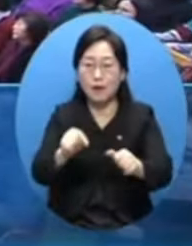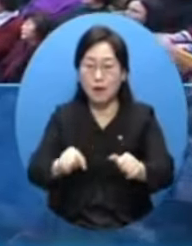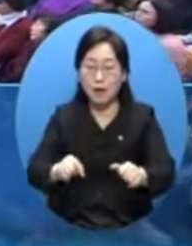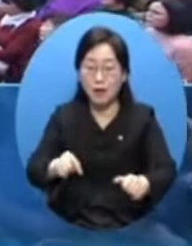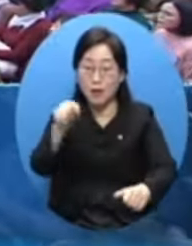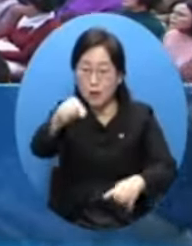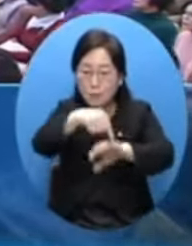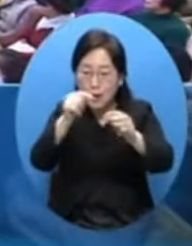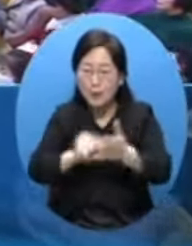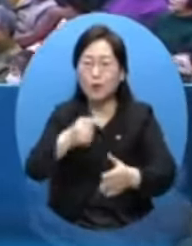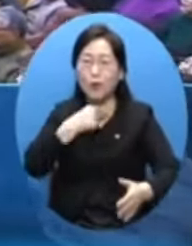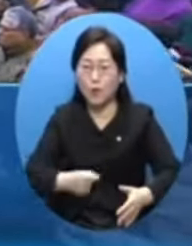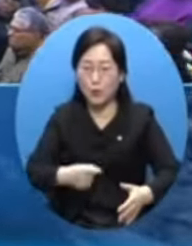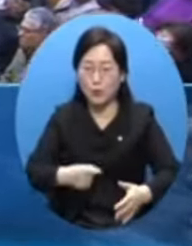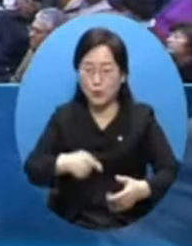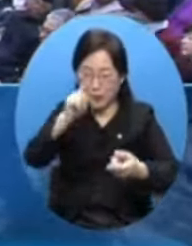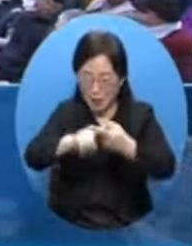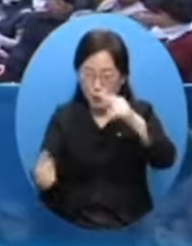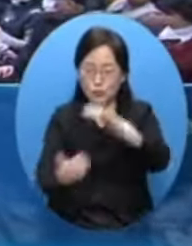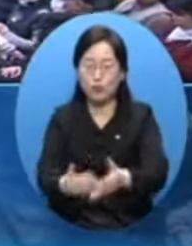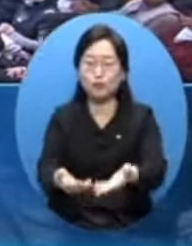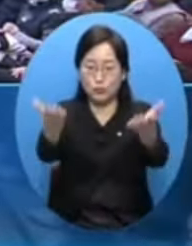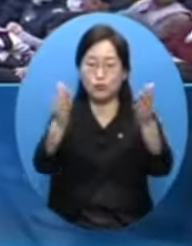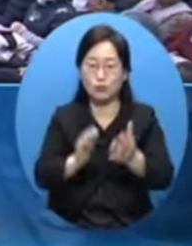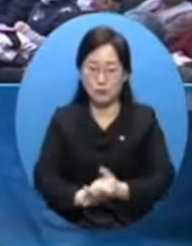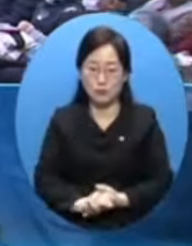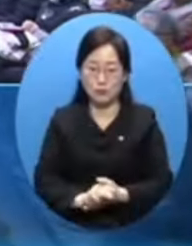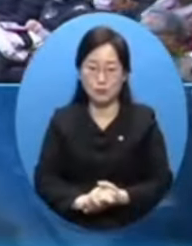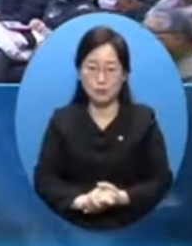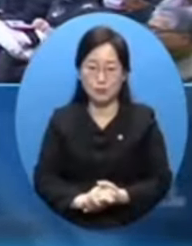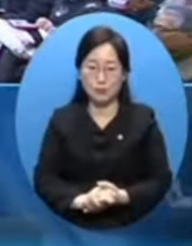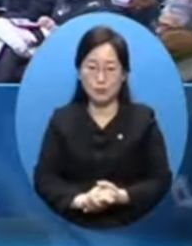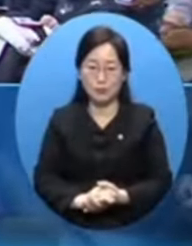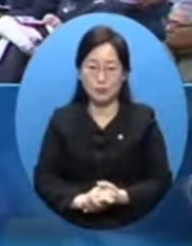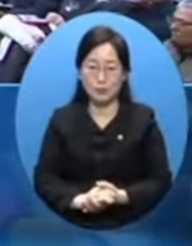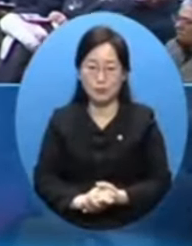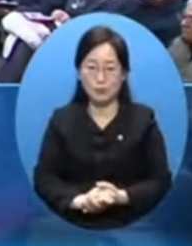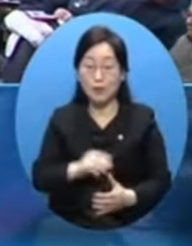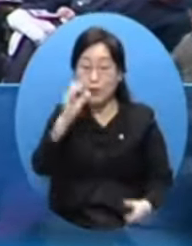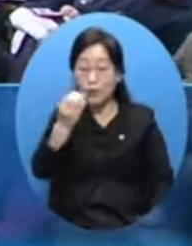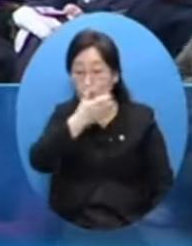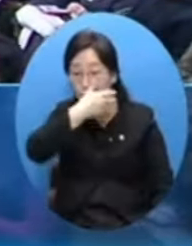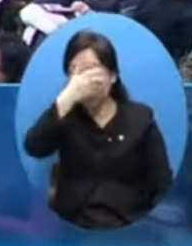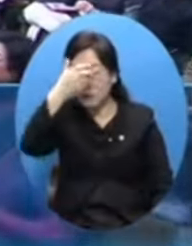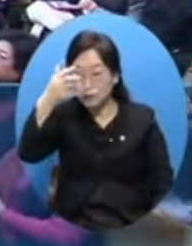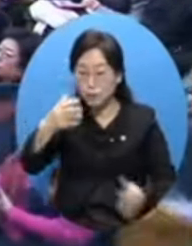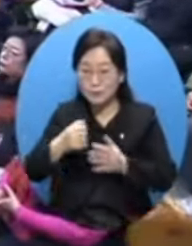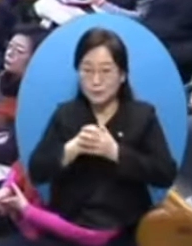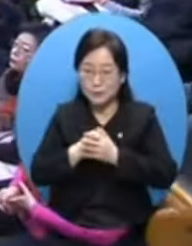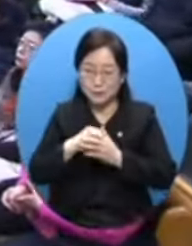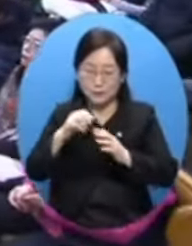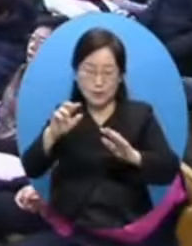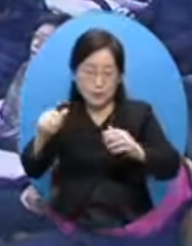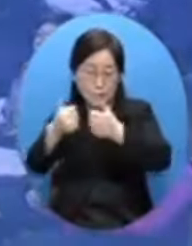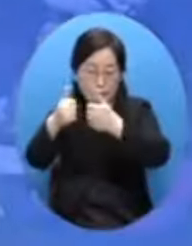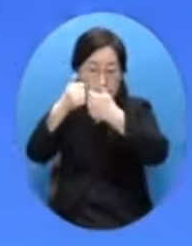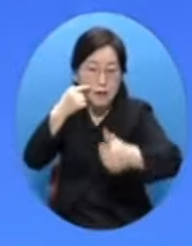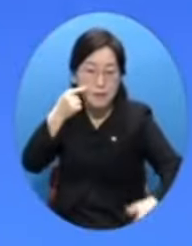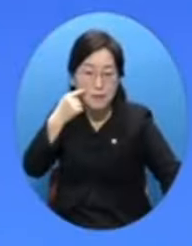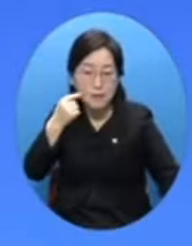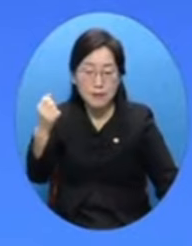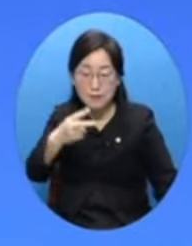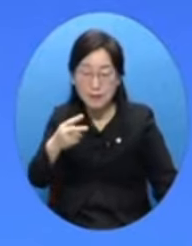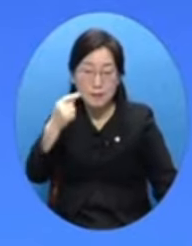내 마음의 소원을 내게 이루어 주시리로다 아멘 거룩과 꿈을 품고 도전하고 또 도전하고 또